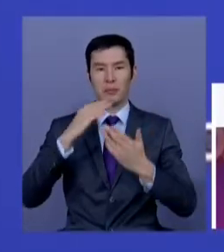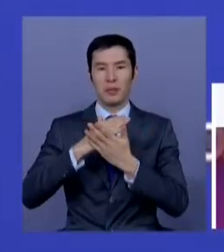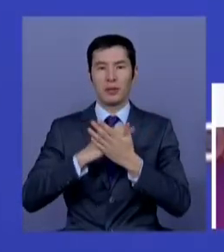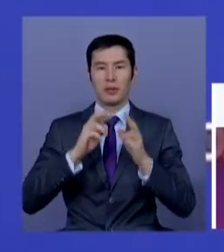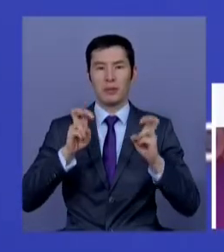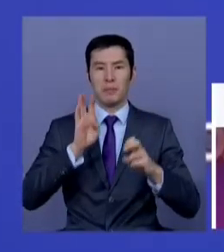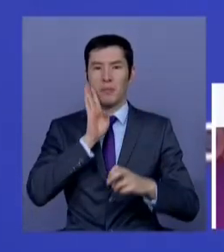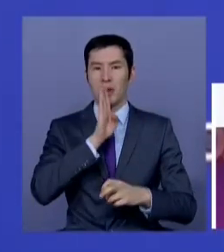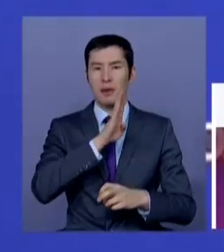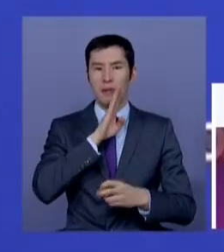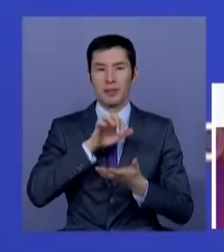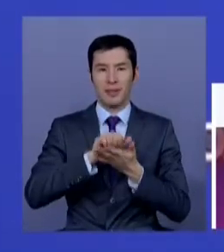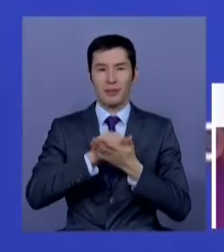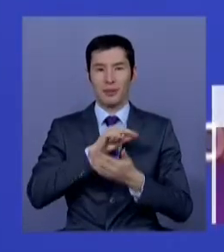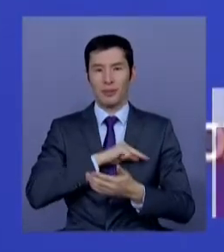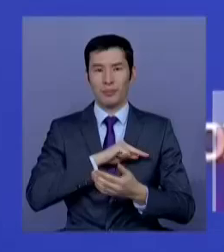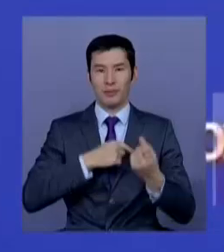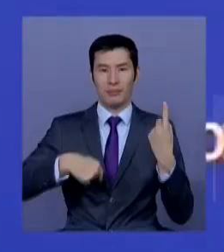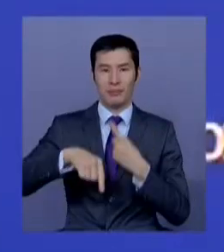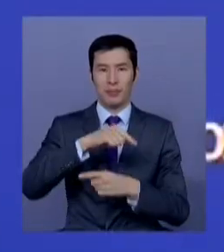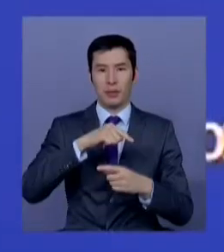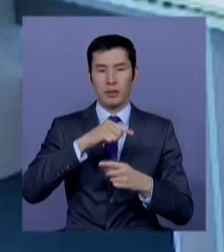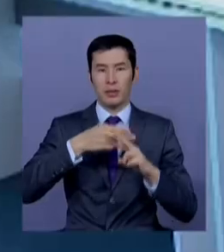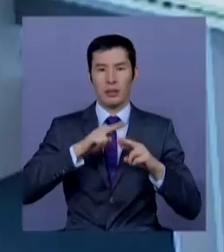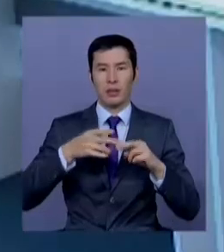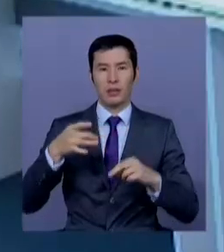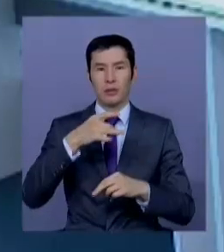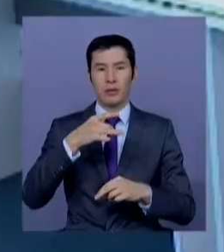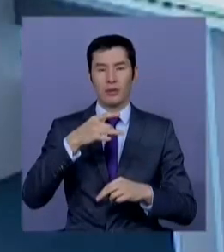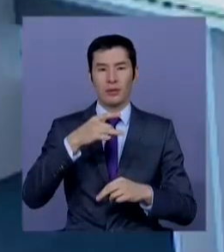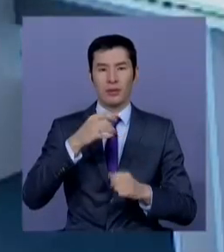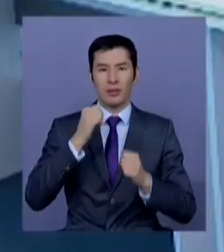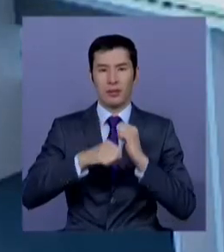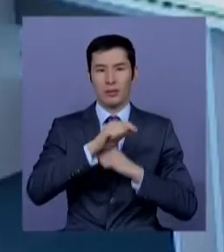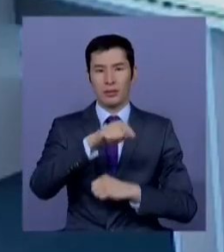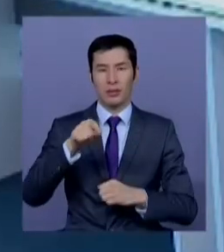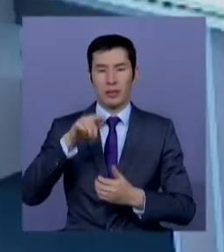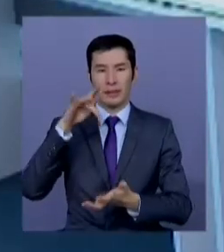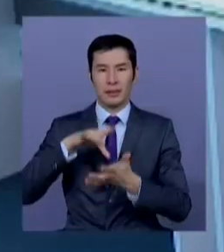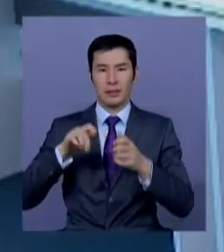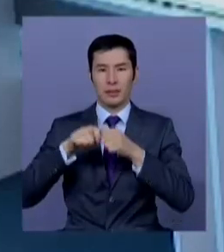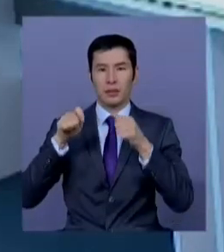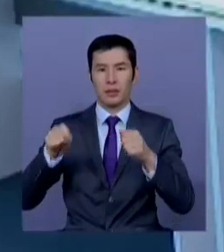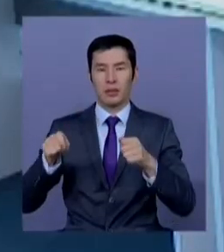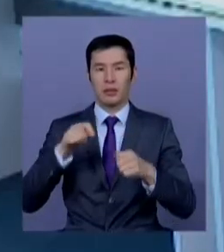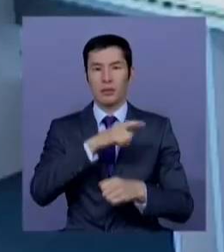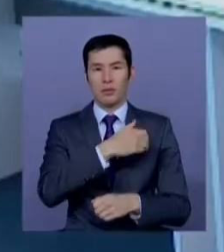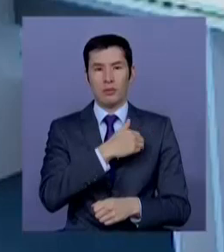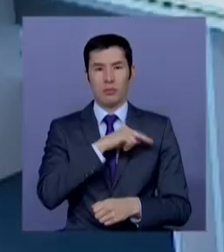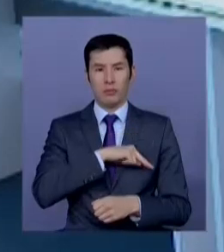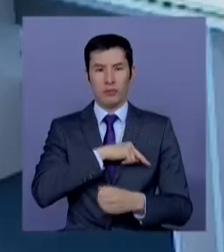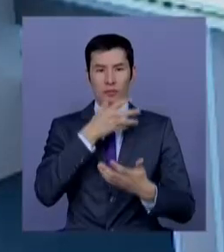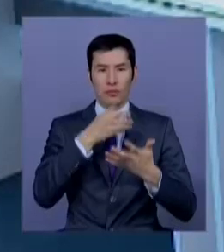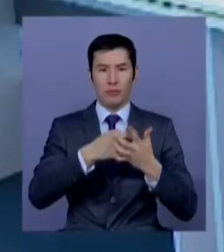жетілдіріп, қыркүйекте іске қостық. Әр ауданда кеңселер аштық. Кәсіпкер аналарға жабдық түрінде 500 мың тенге көлемінде гранттар беріп